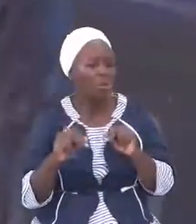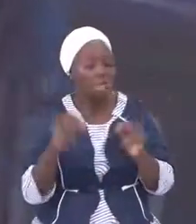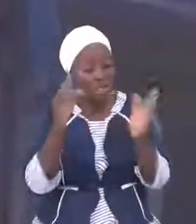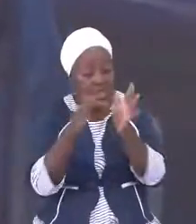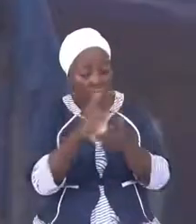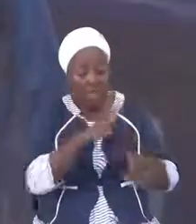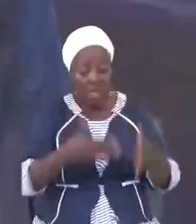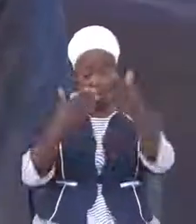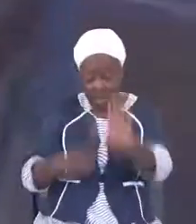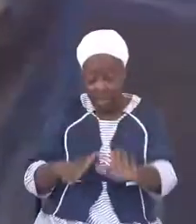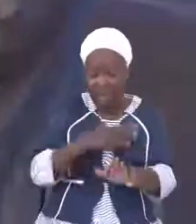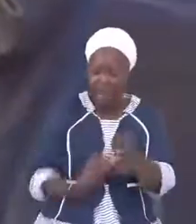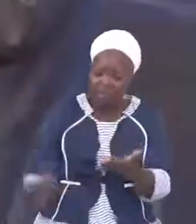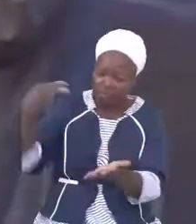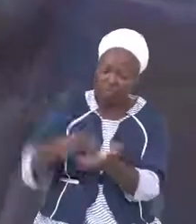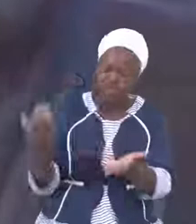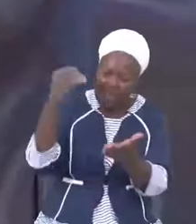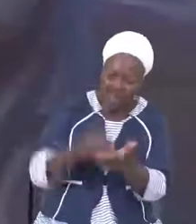mort et il est ressuscité.